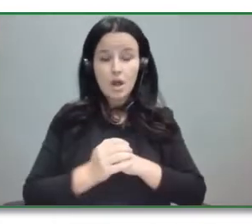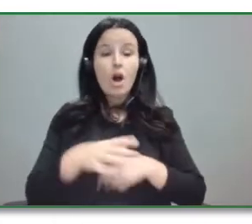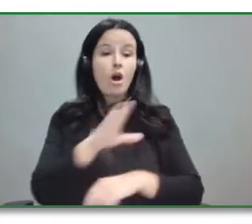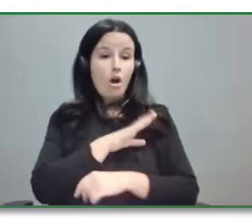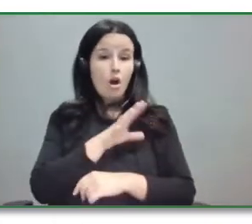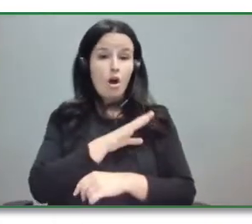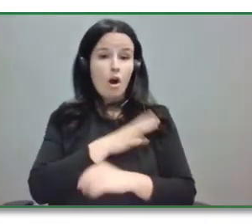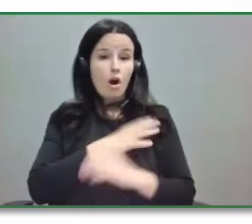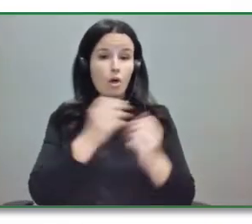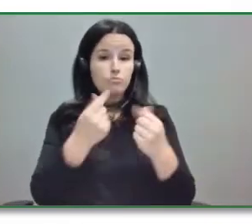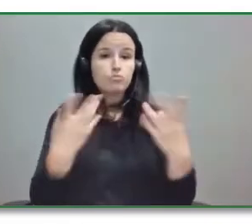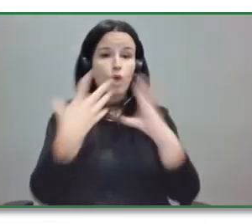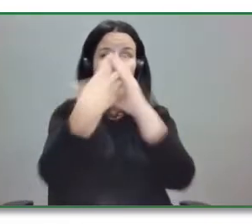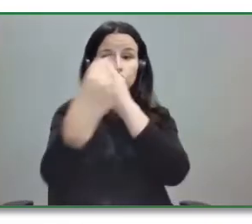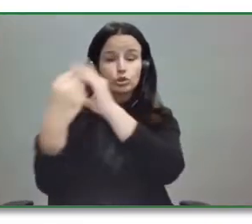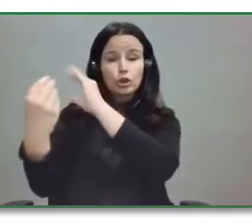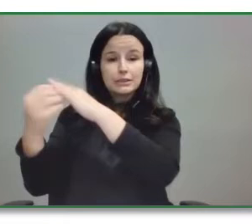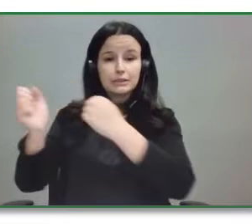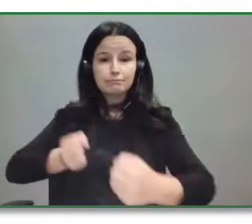sorties virtuelles en personne